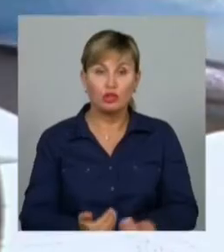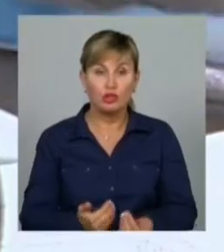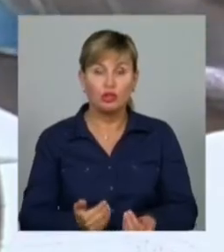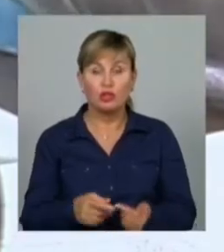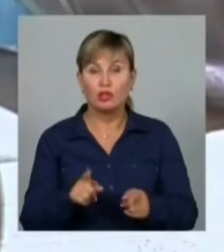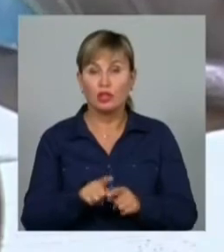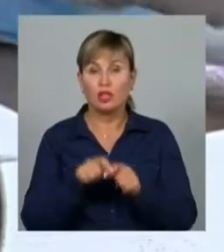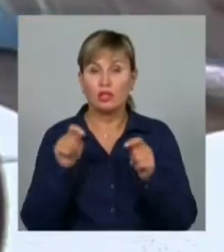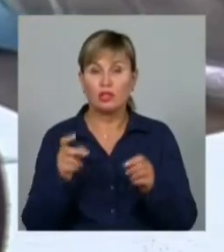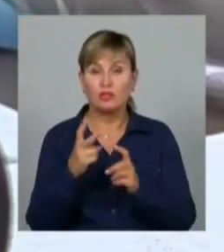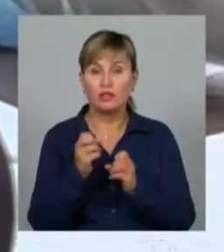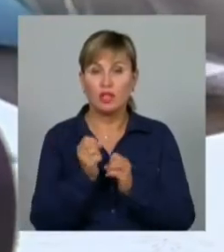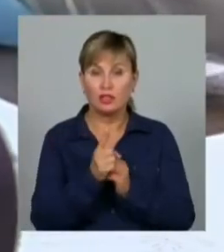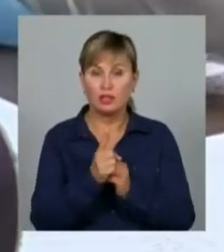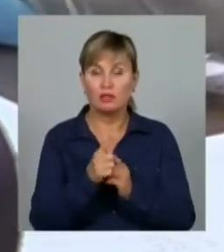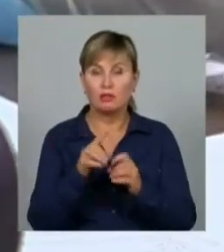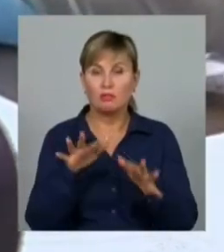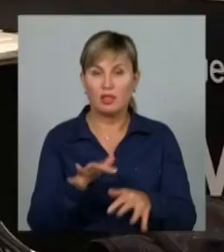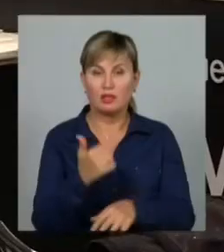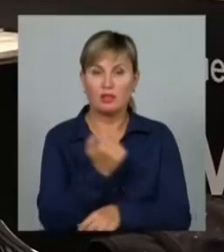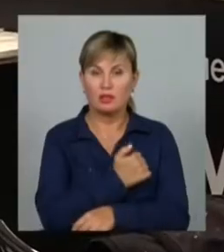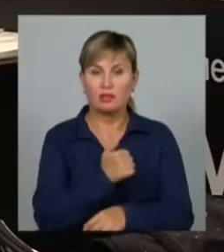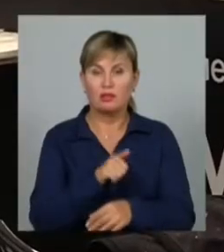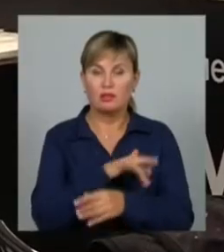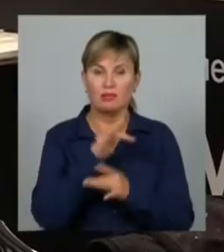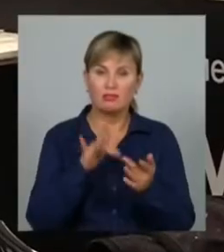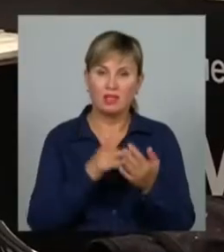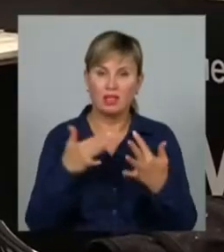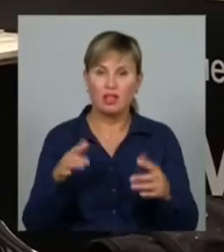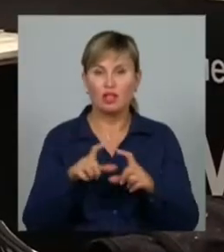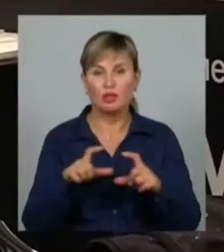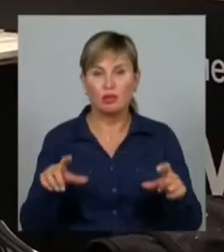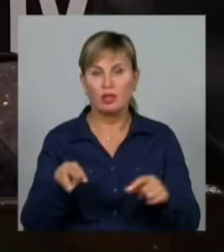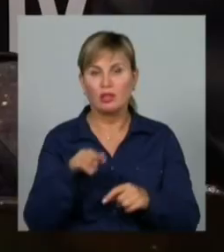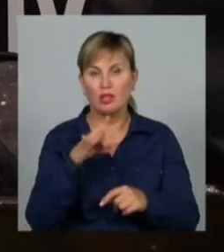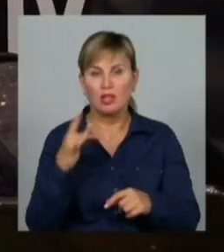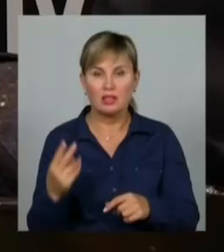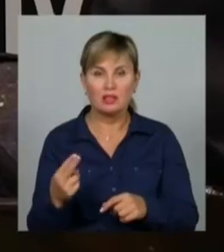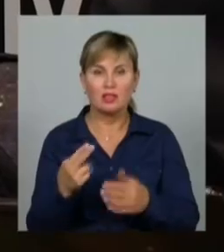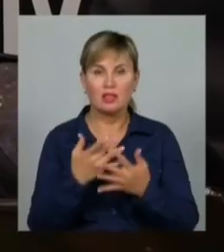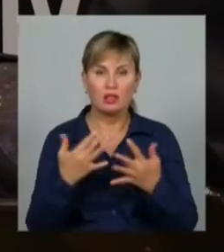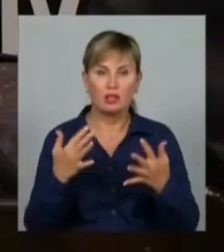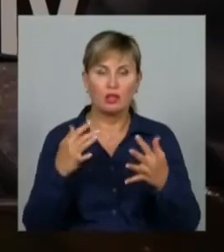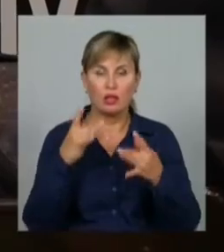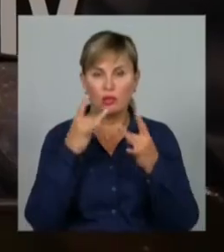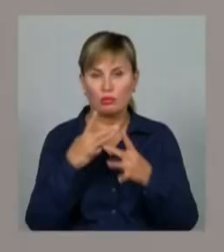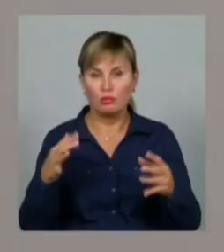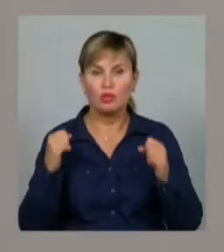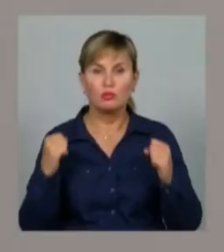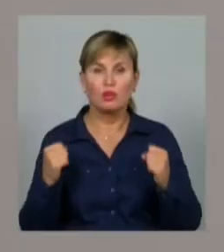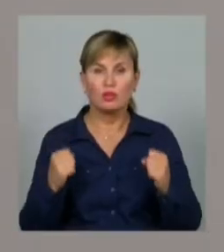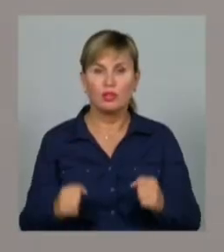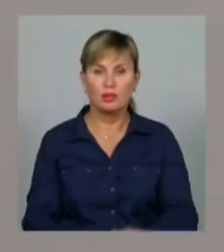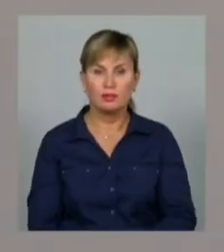открытый 211 прививочных пунктов они развернуты в мид организациях школах трц объектах культуры и спорта рамина мир